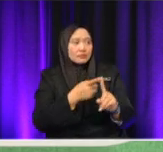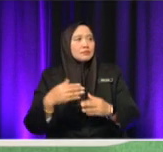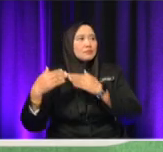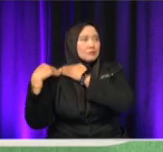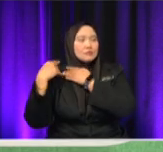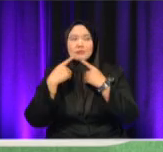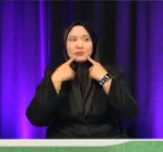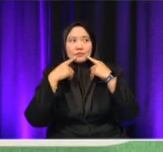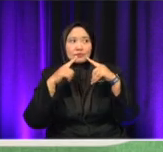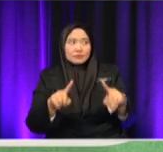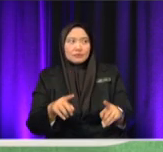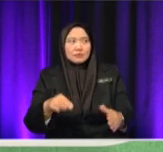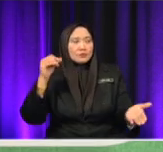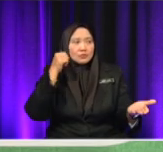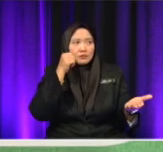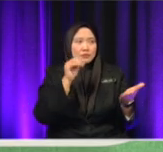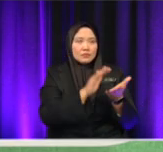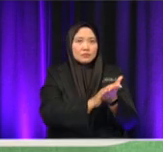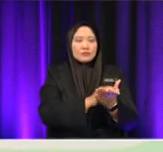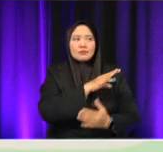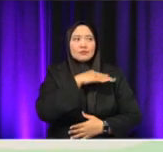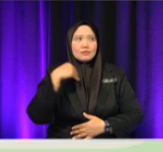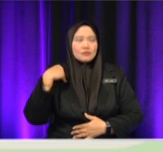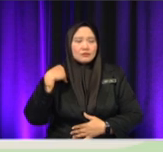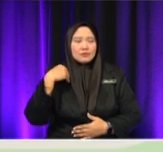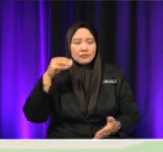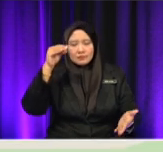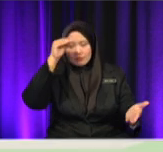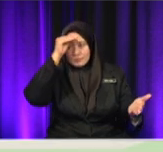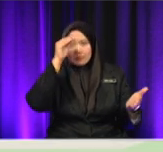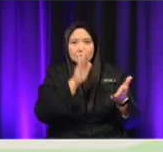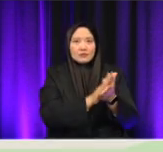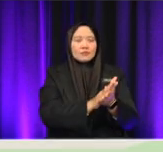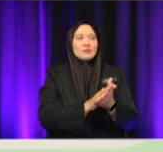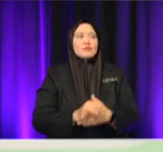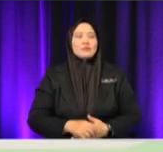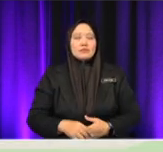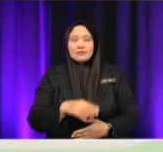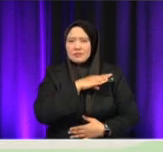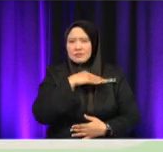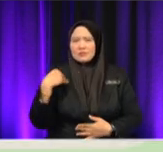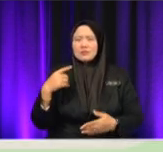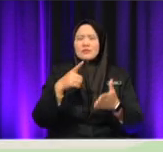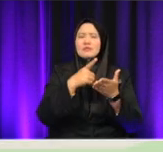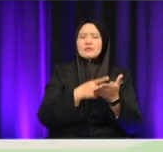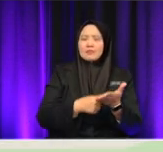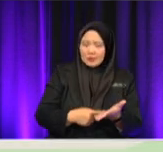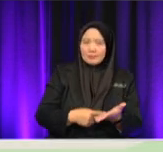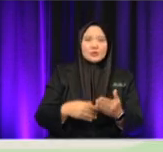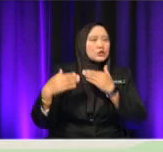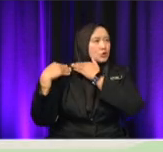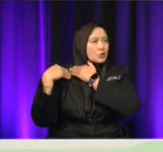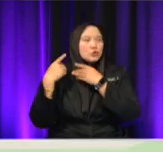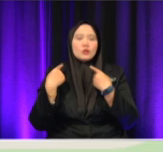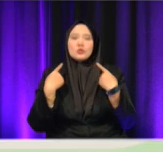Apakah tanggung jawab suami dan istri oke baiklah murid-murid juga ya setelah sarankan boleh membuat nota